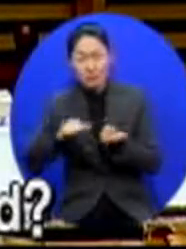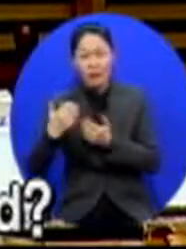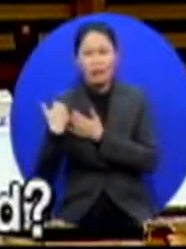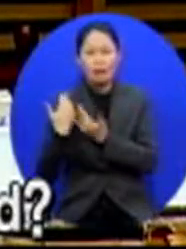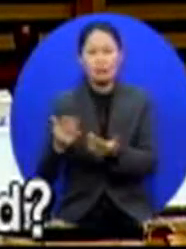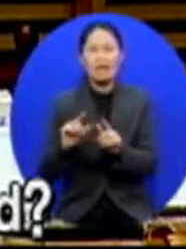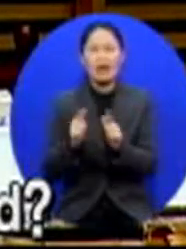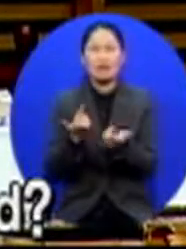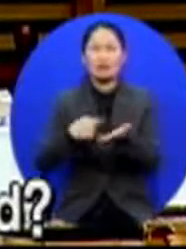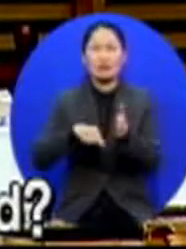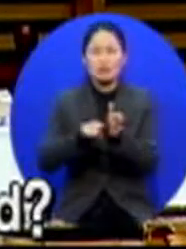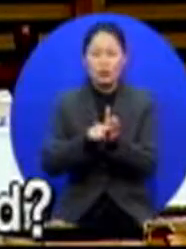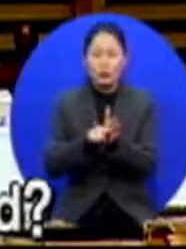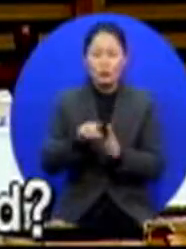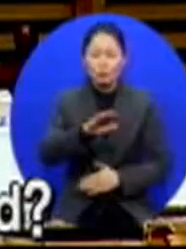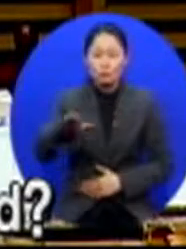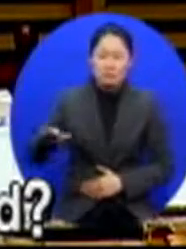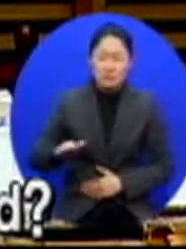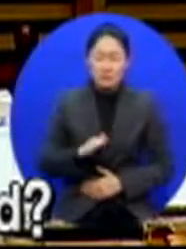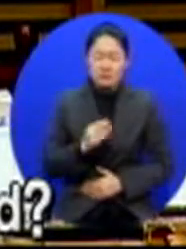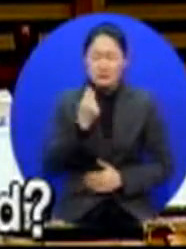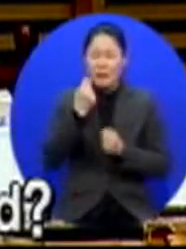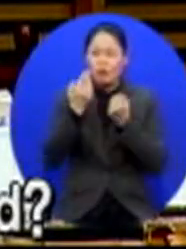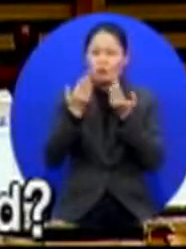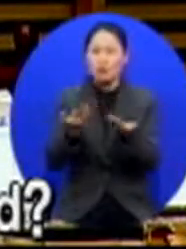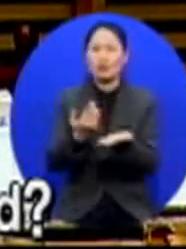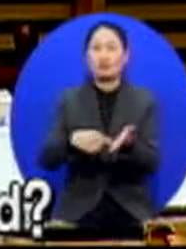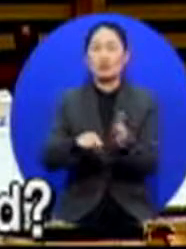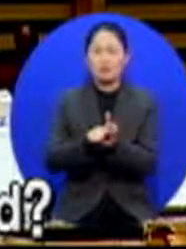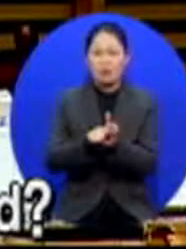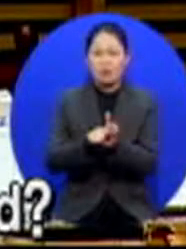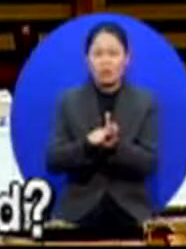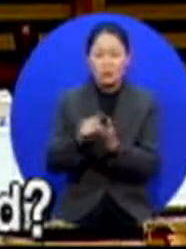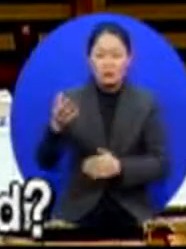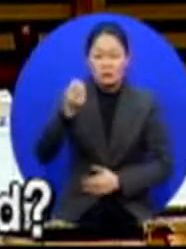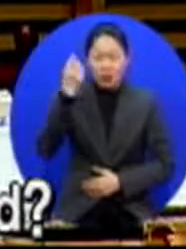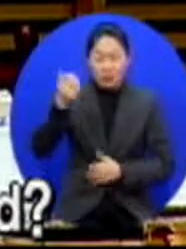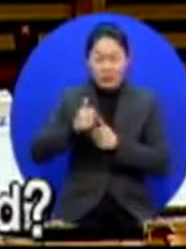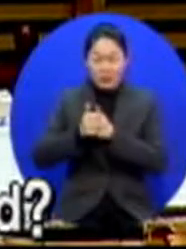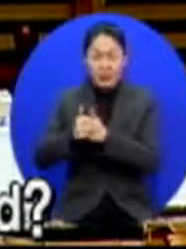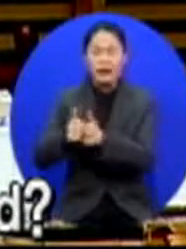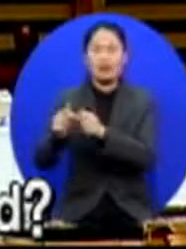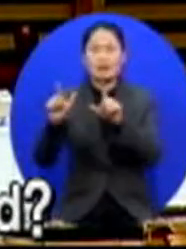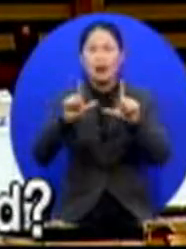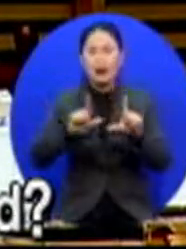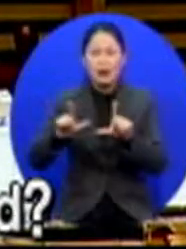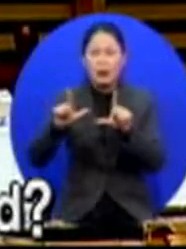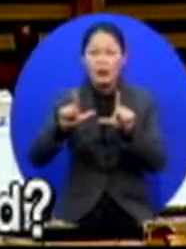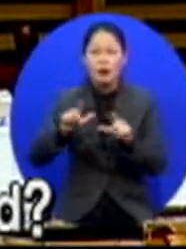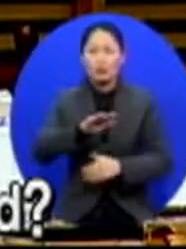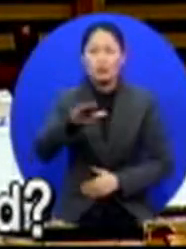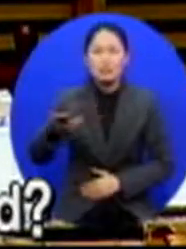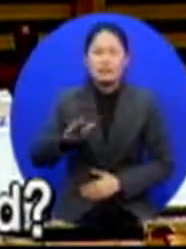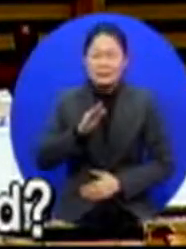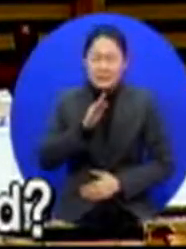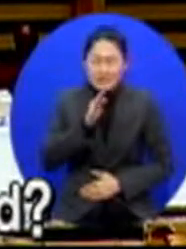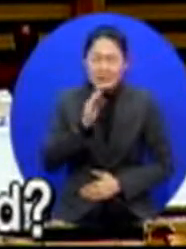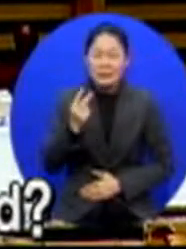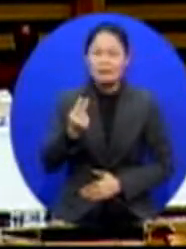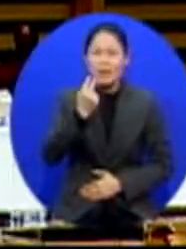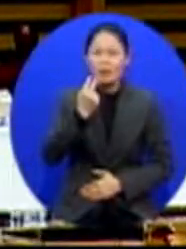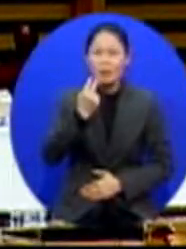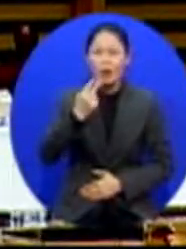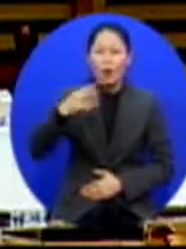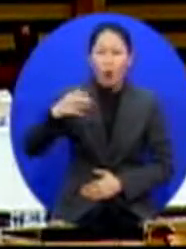않으실 여고 우리를 살리신 려고 성령을 따라 살아서 우리가 진짜 생명을